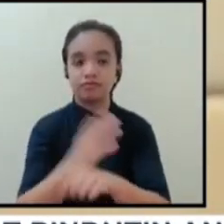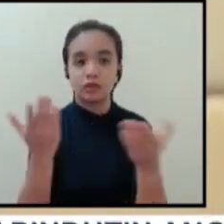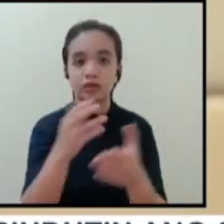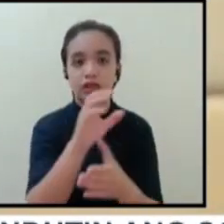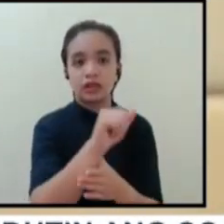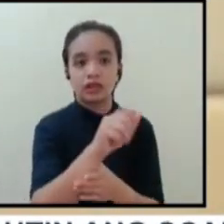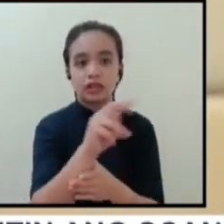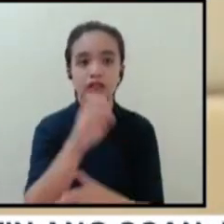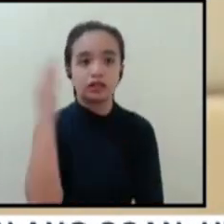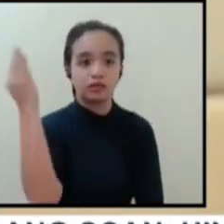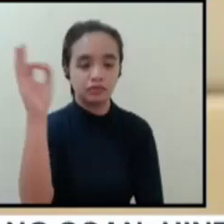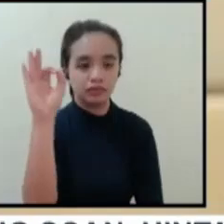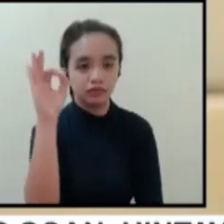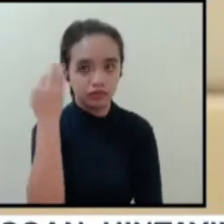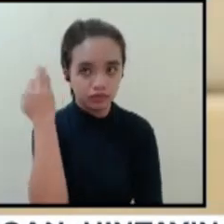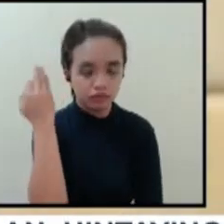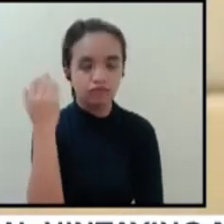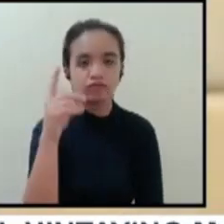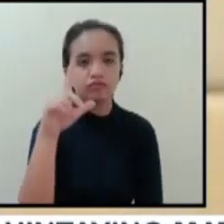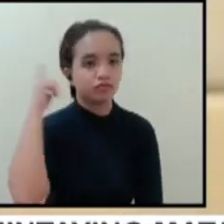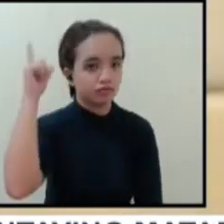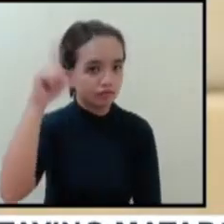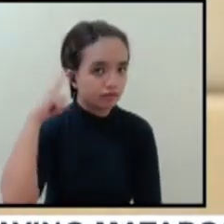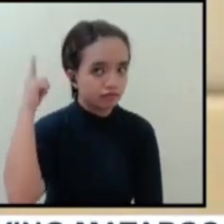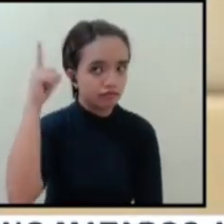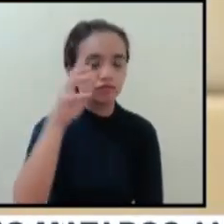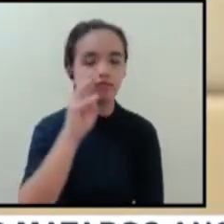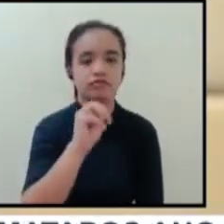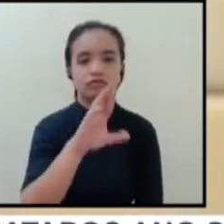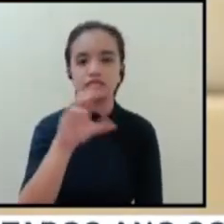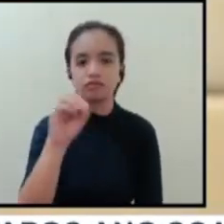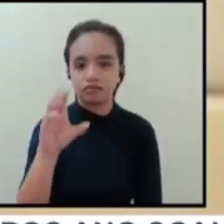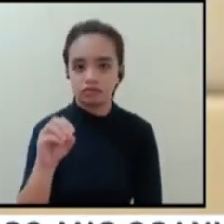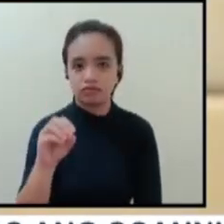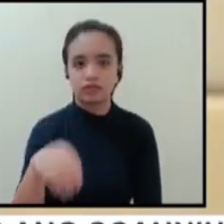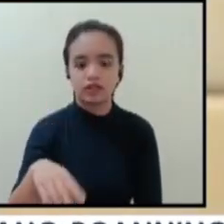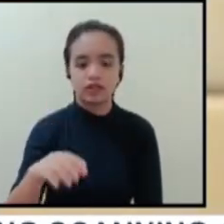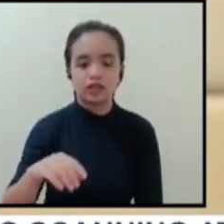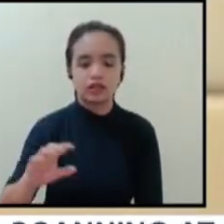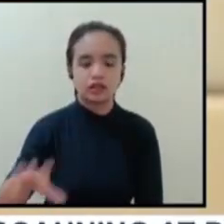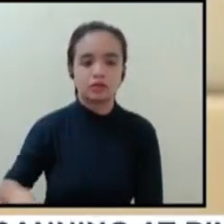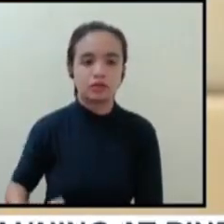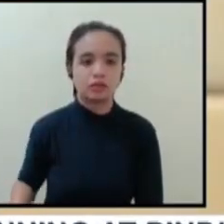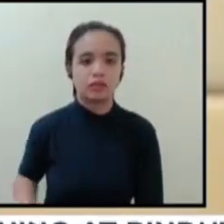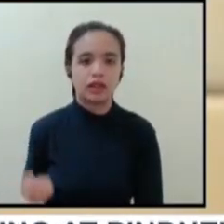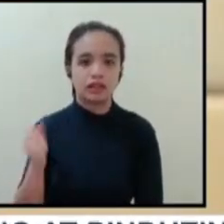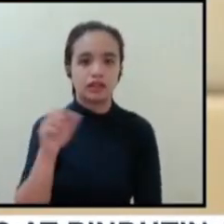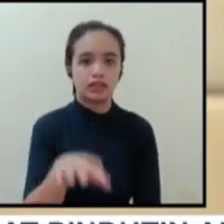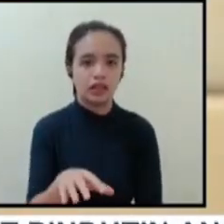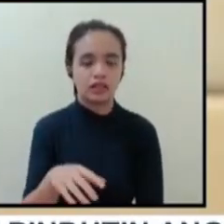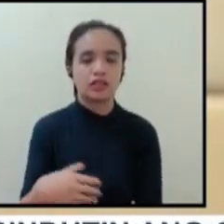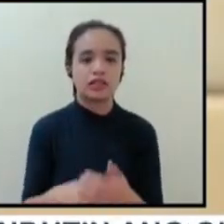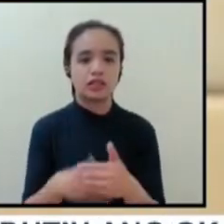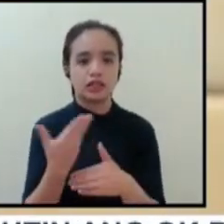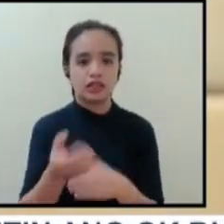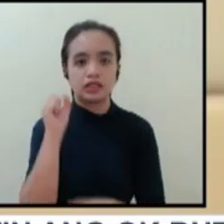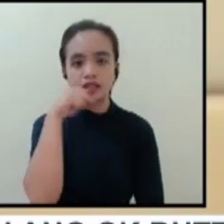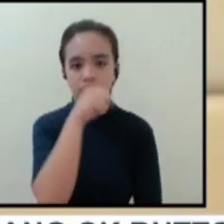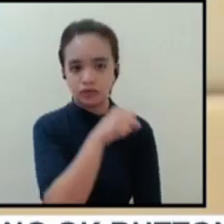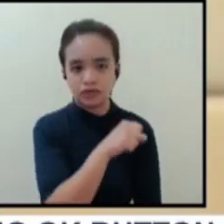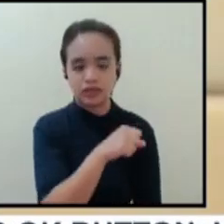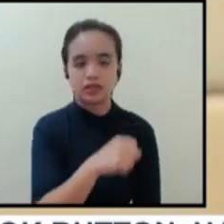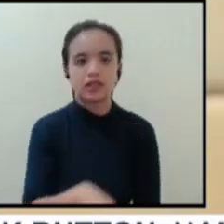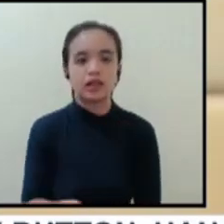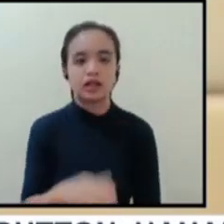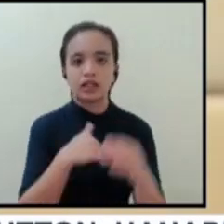London, Morocco, Bangladesh, and in a few days to Taiwan. I always told